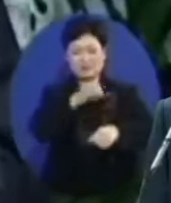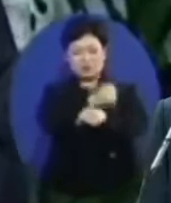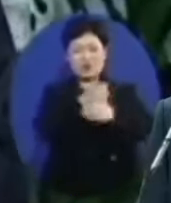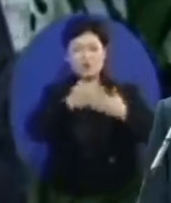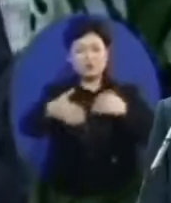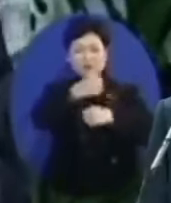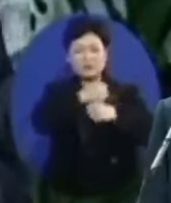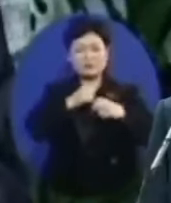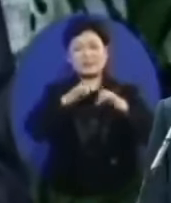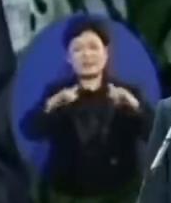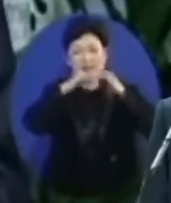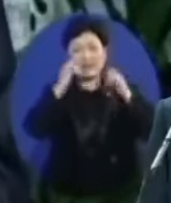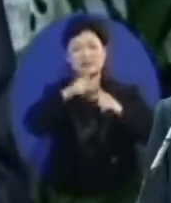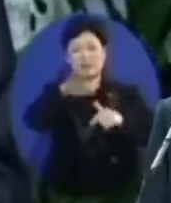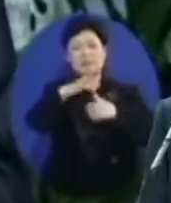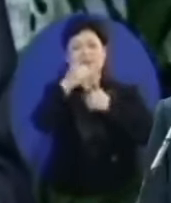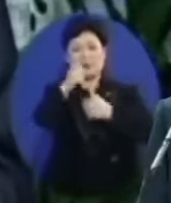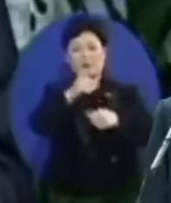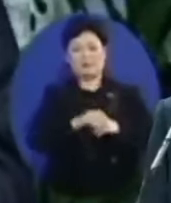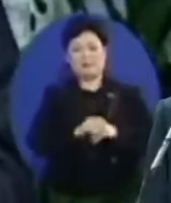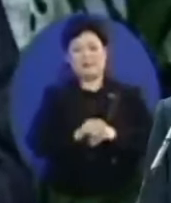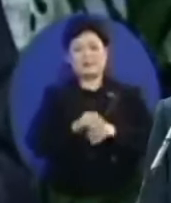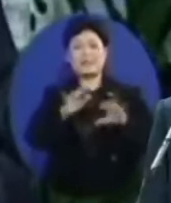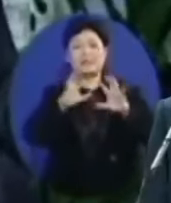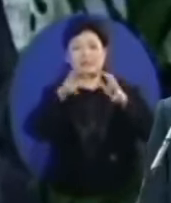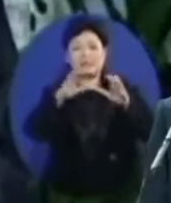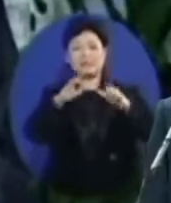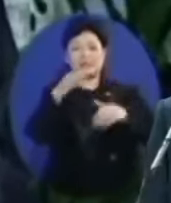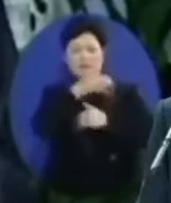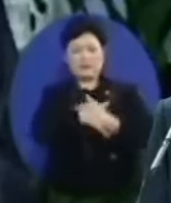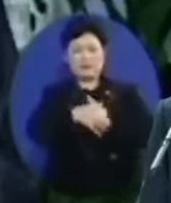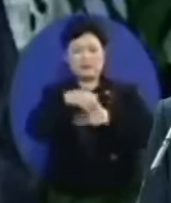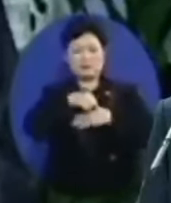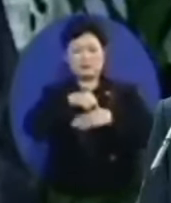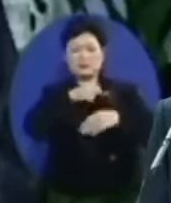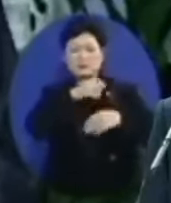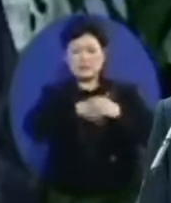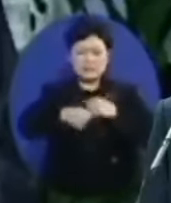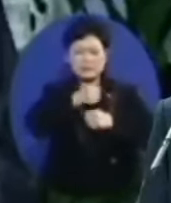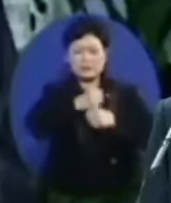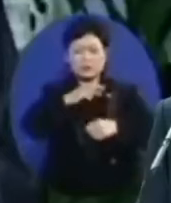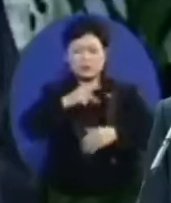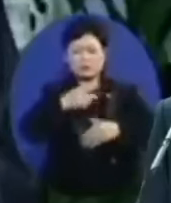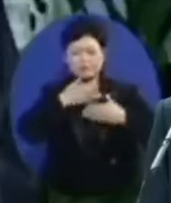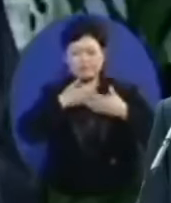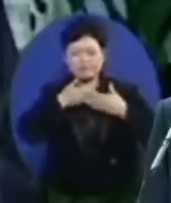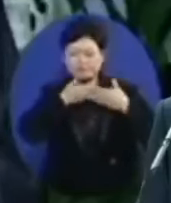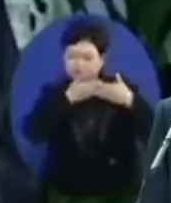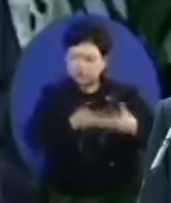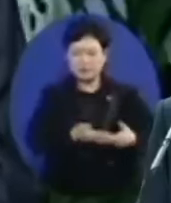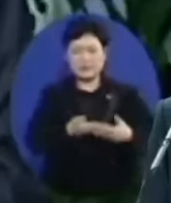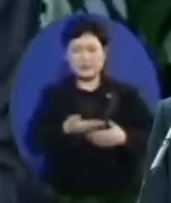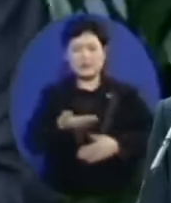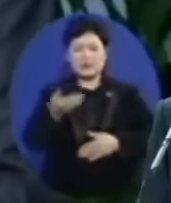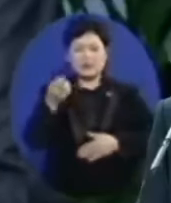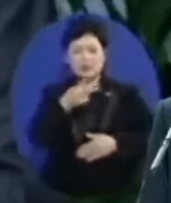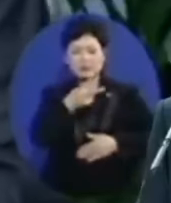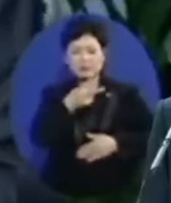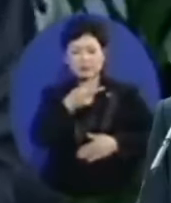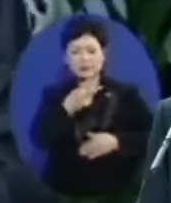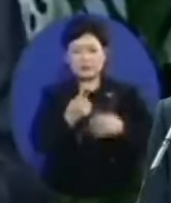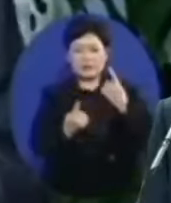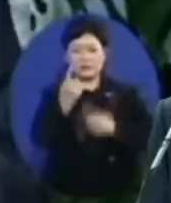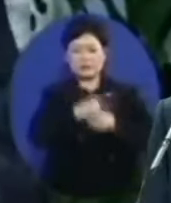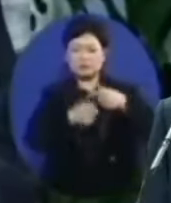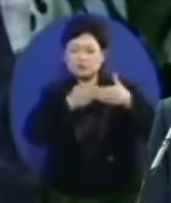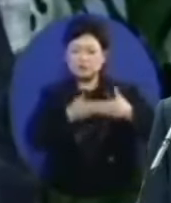무거운 짐을 짓거든 다 내게로 오라. 이 세상의 육체적인 짐도 무거운 짐입니다. 그러나 육체적인 짐보다도 더